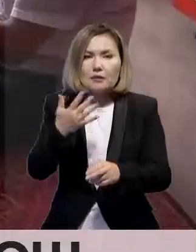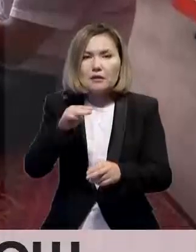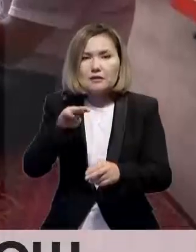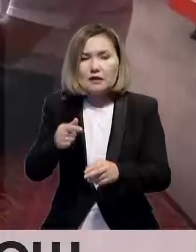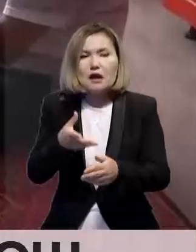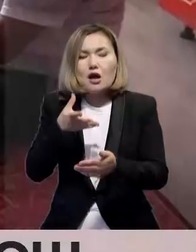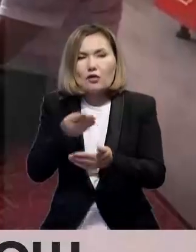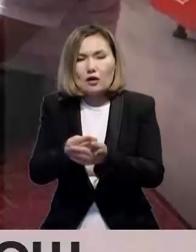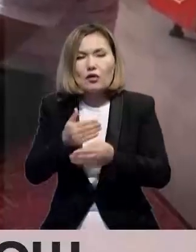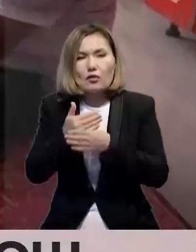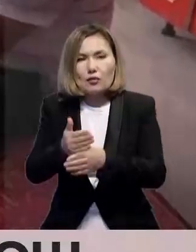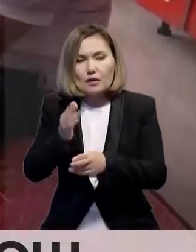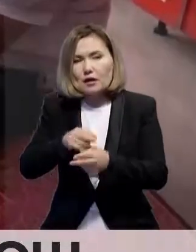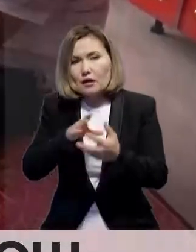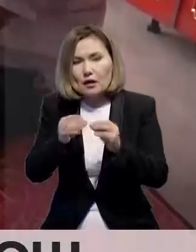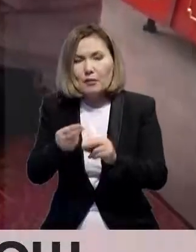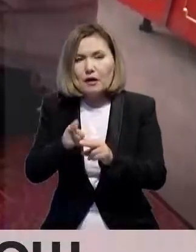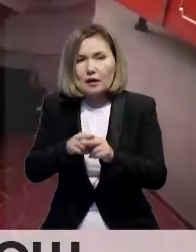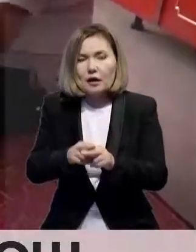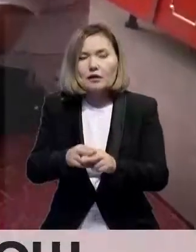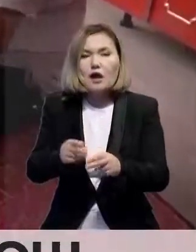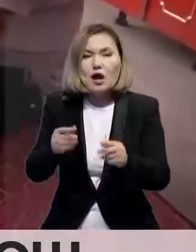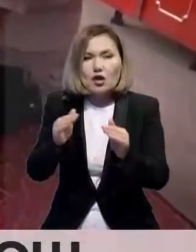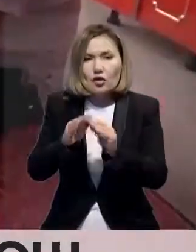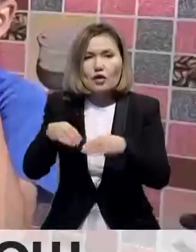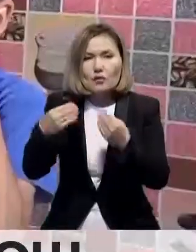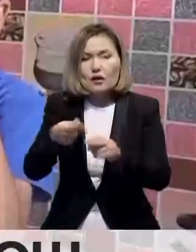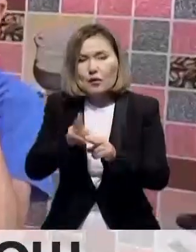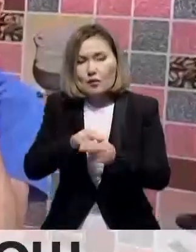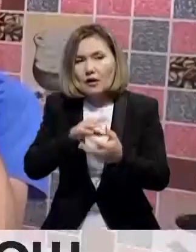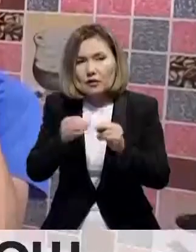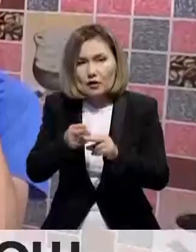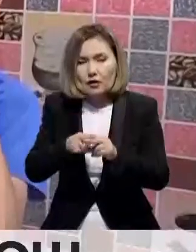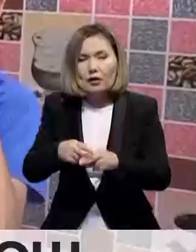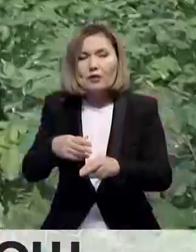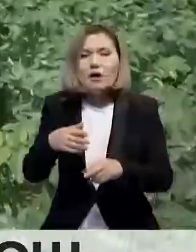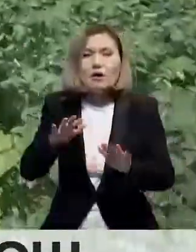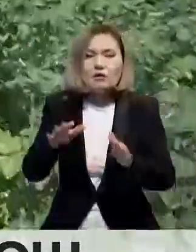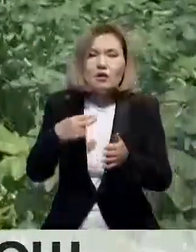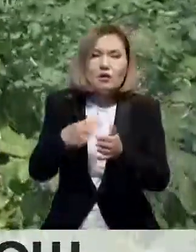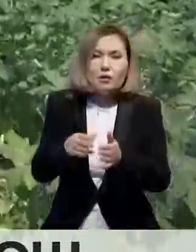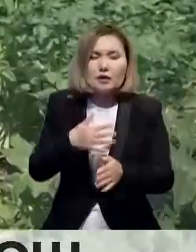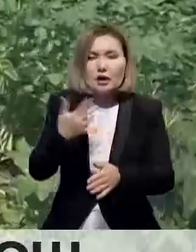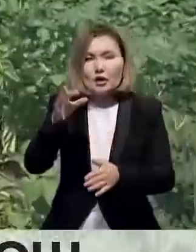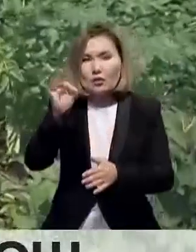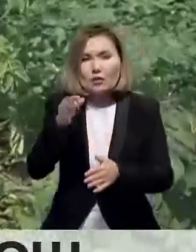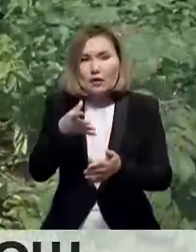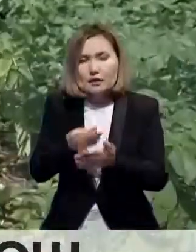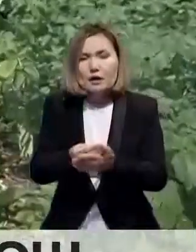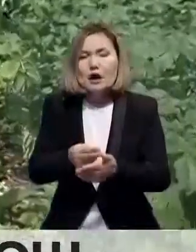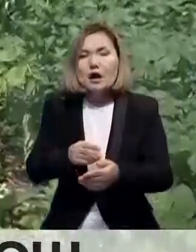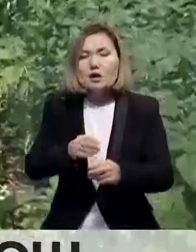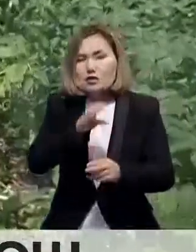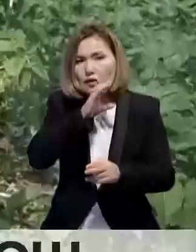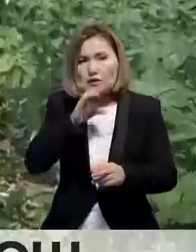айтады. Тұрғын үйді жалға алса, бір жылға дейін ақысын төлеп береді. Ал сатып алса, жартысын мемлекет төлейді. 2015 жылдан бері